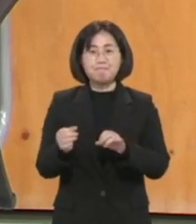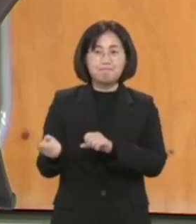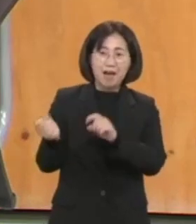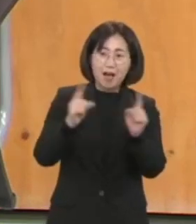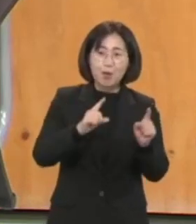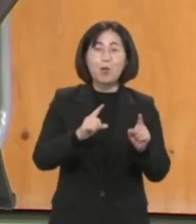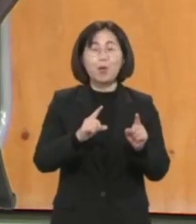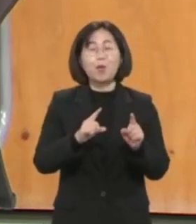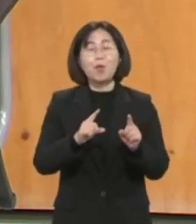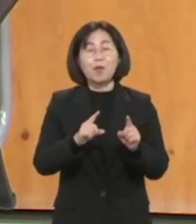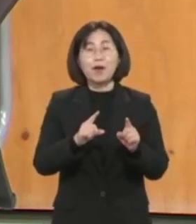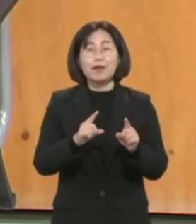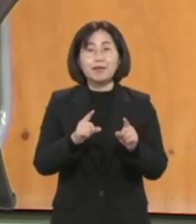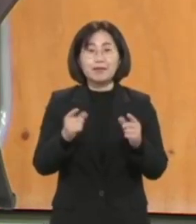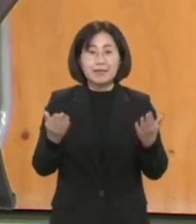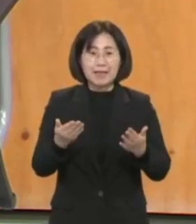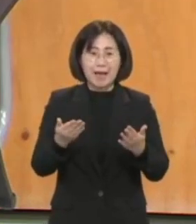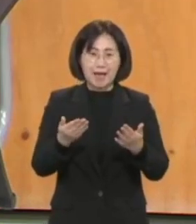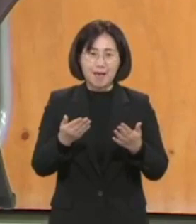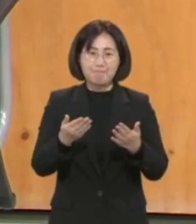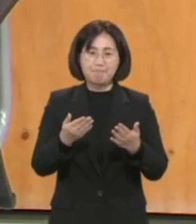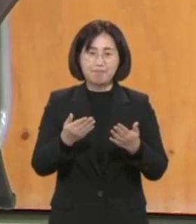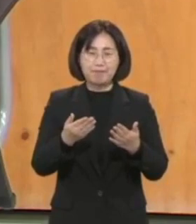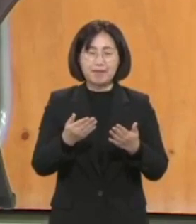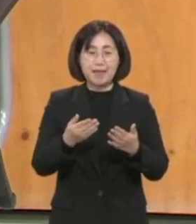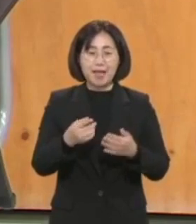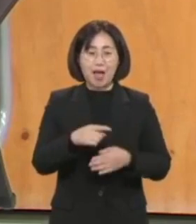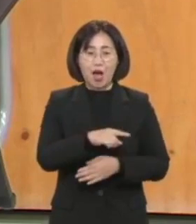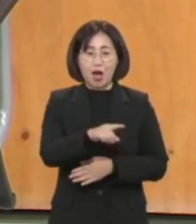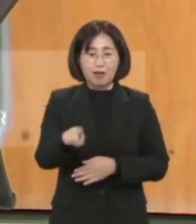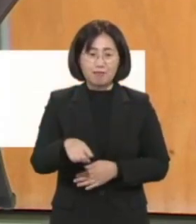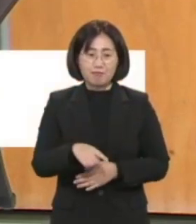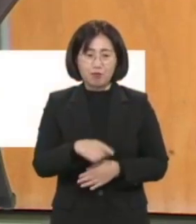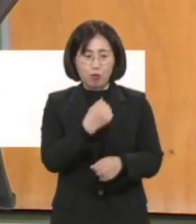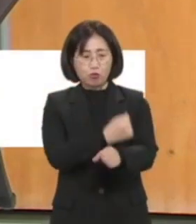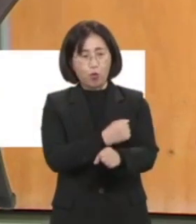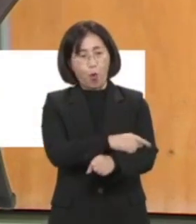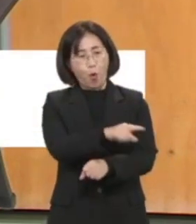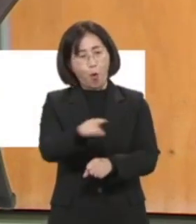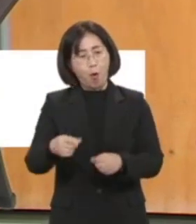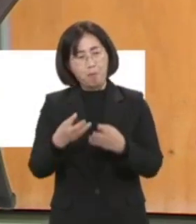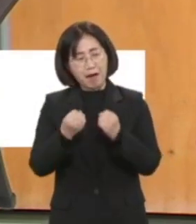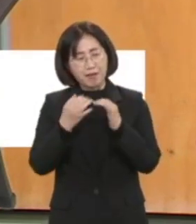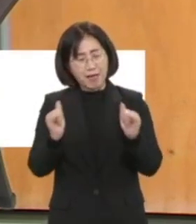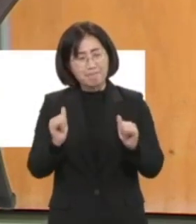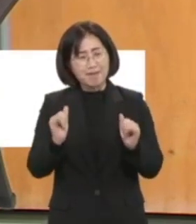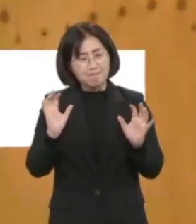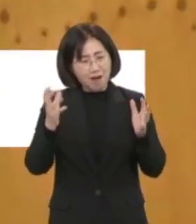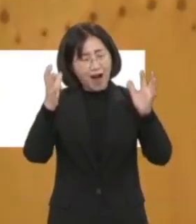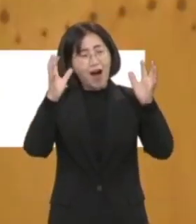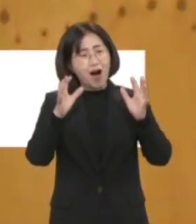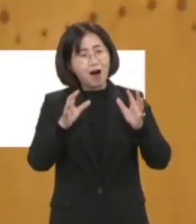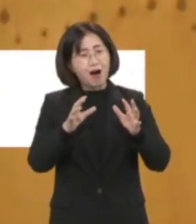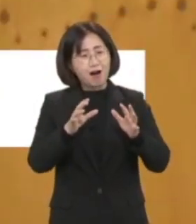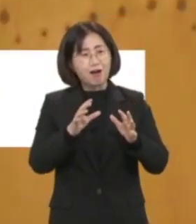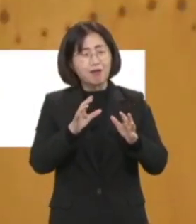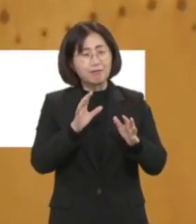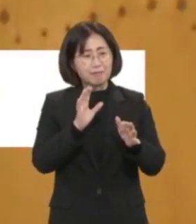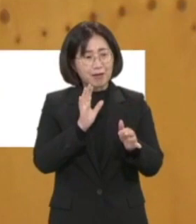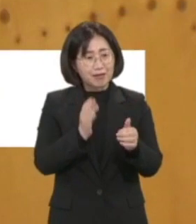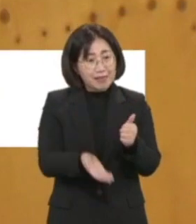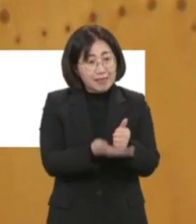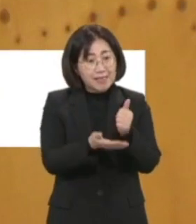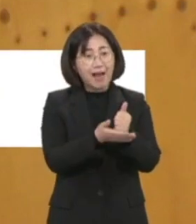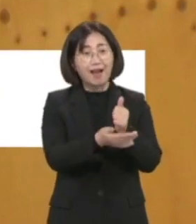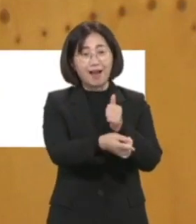살리는 거에 또 이제 많은 선한 영향력을 미치는 거에 대해서 많은 분들이 이제 응원을 하시잖아요 차라리